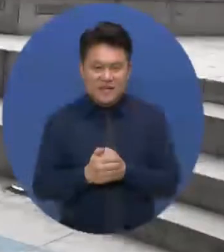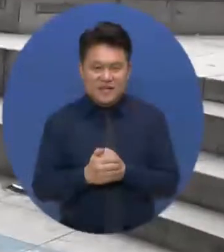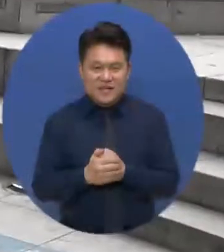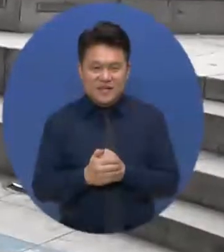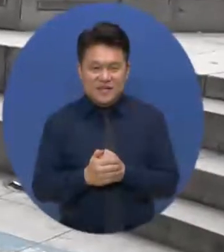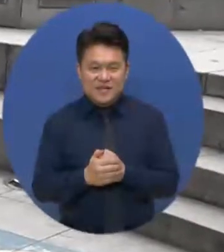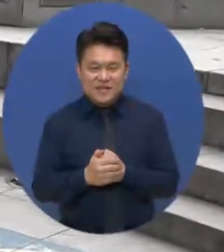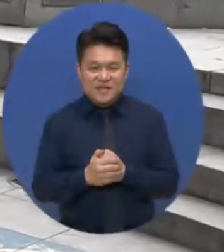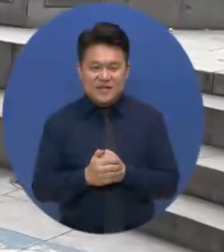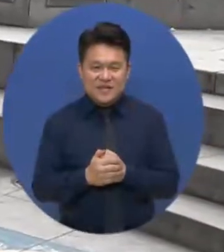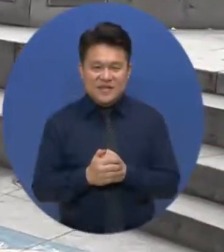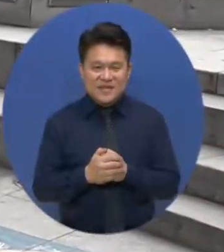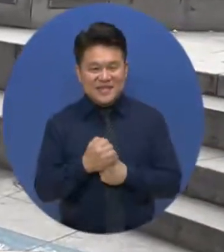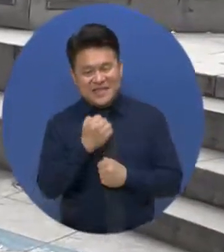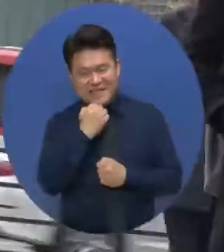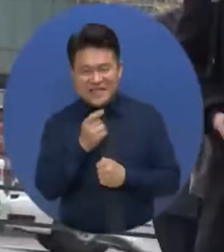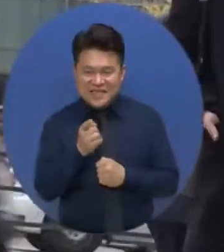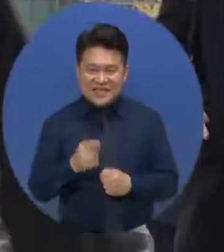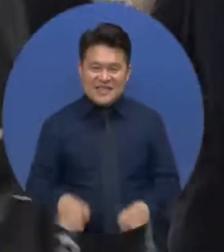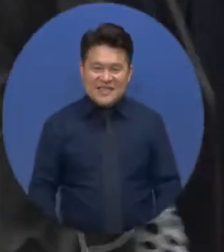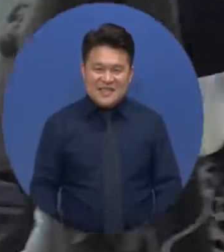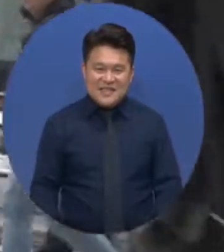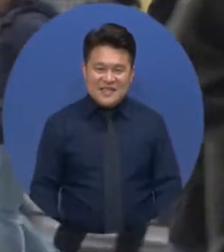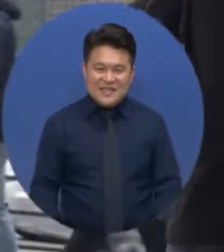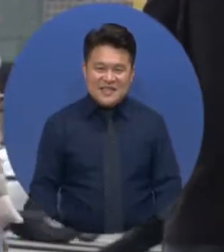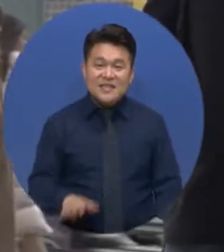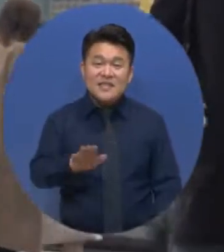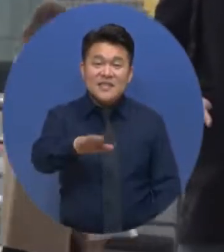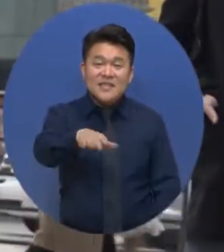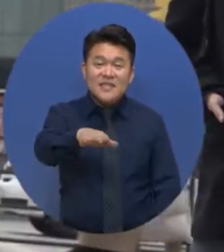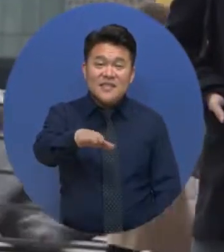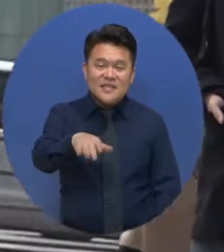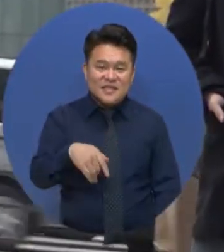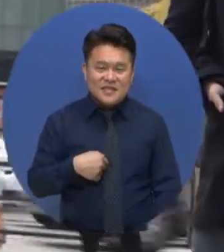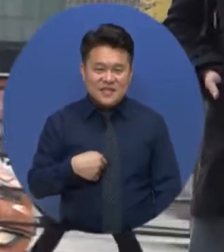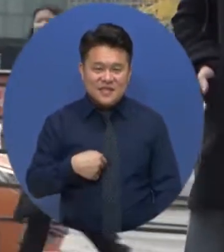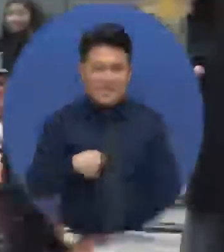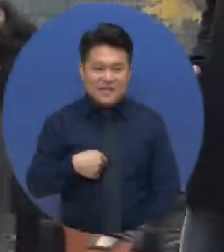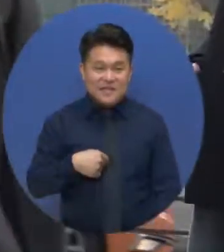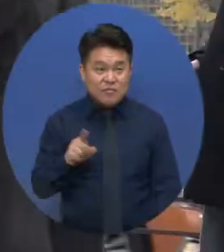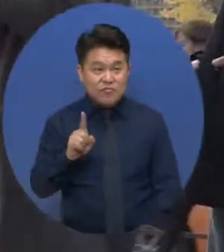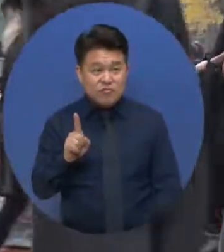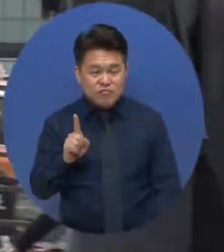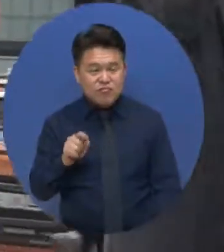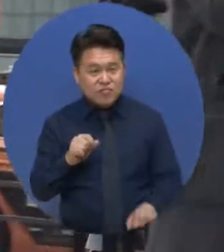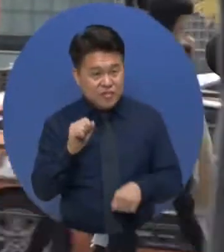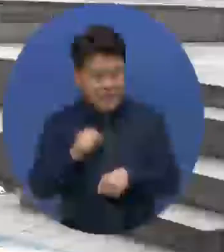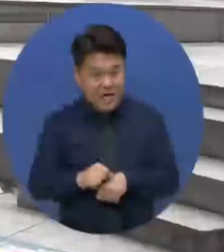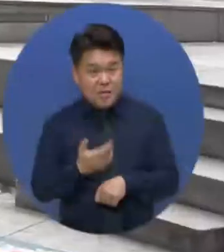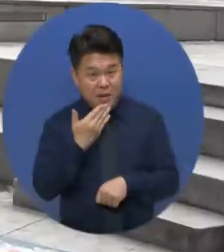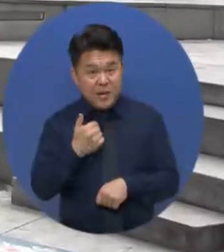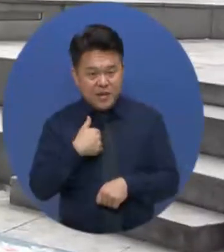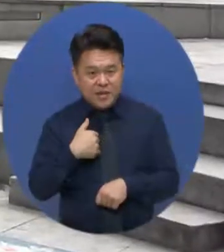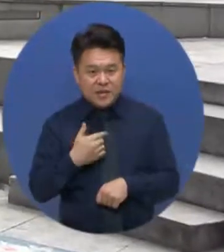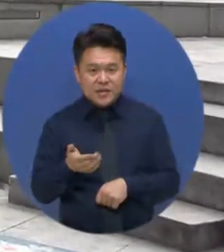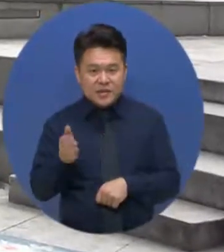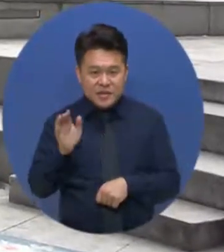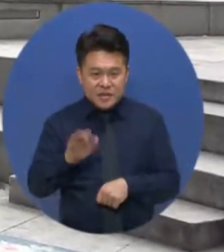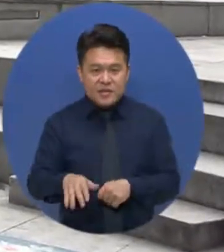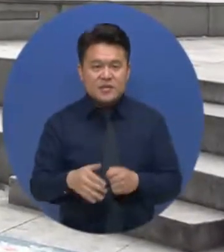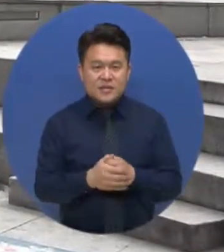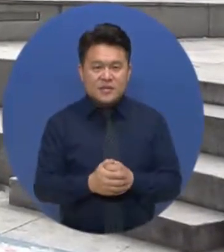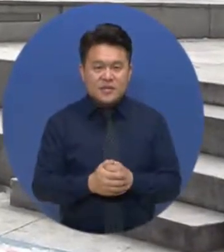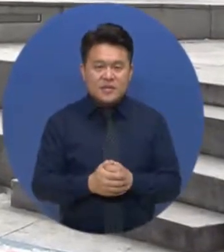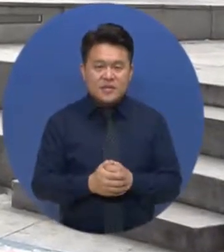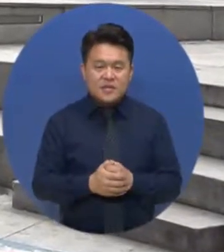아이 조승우 귀엽네. 아 물론 예 물론 좀비 역할도 잘할 수 있어요. 배려도